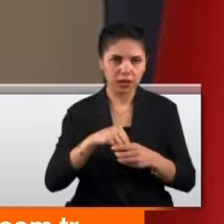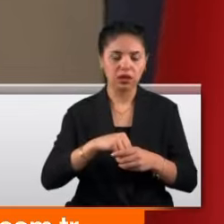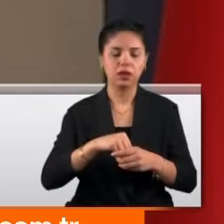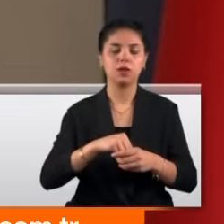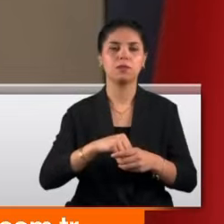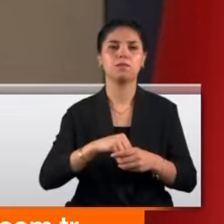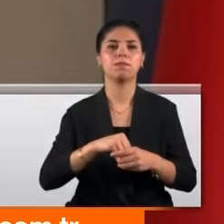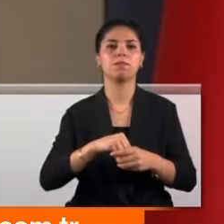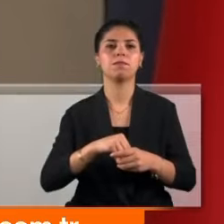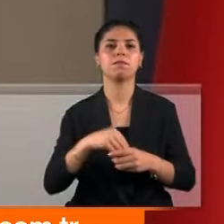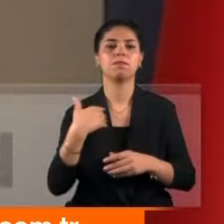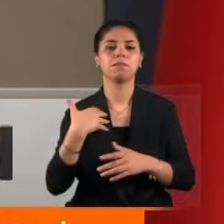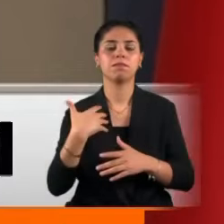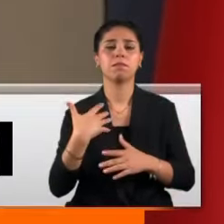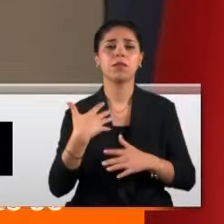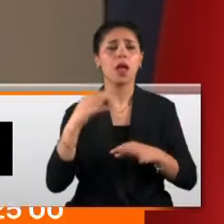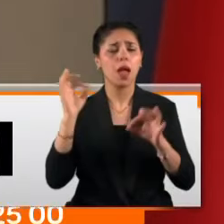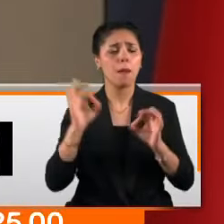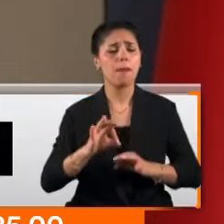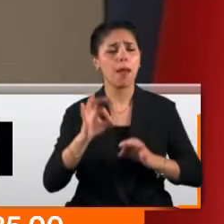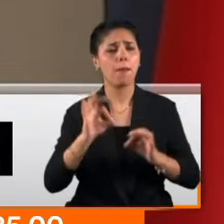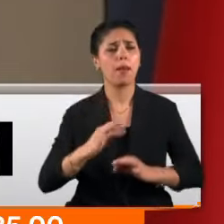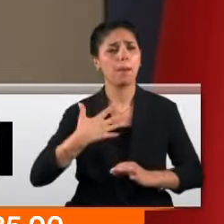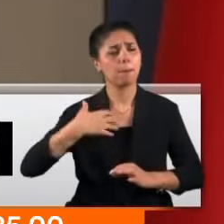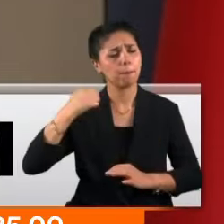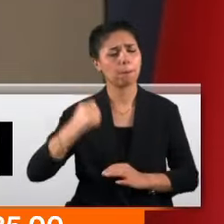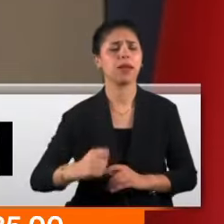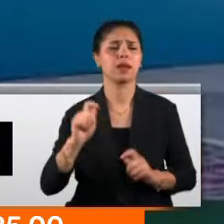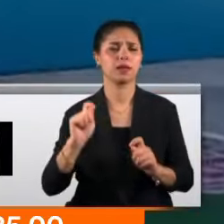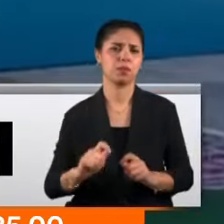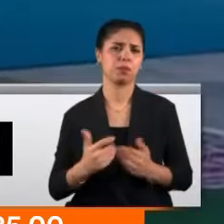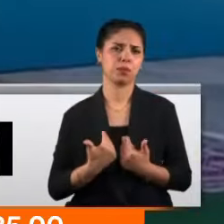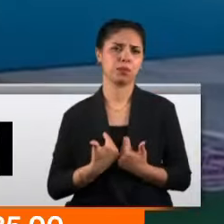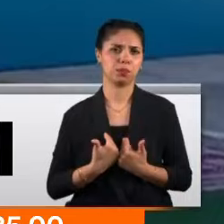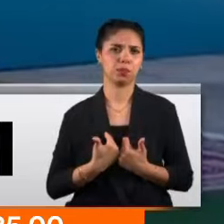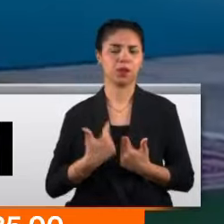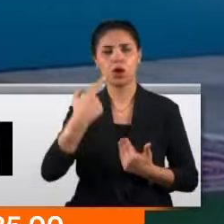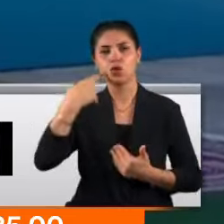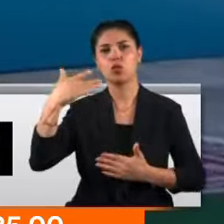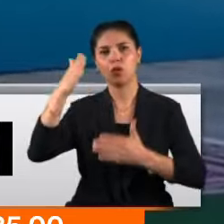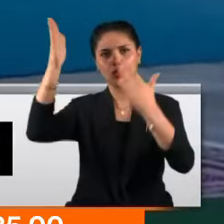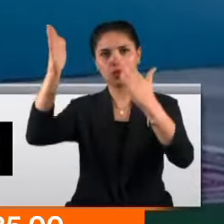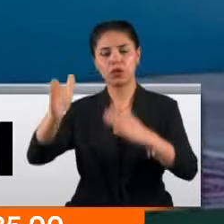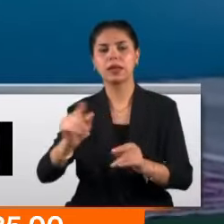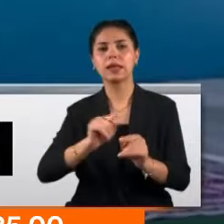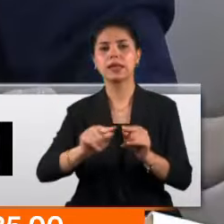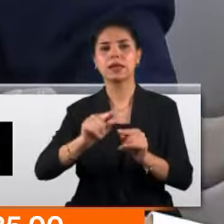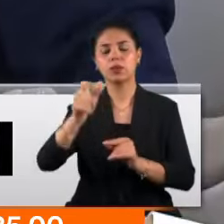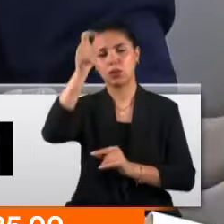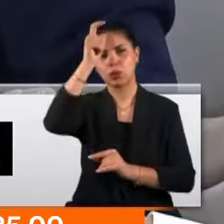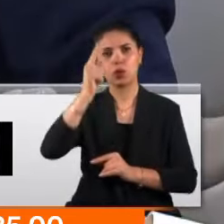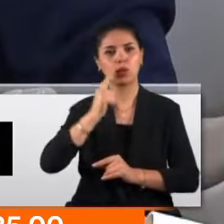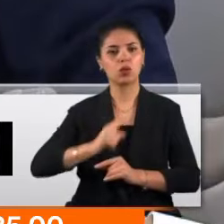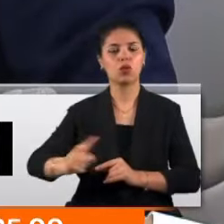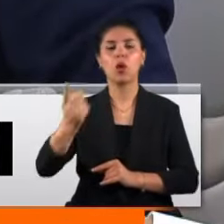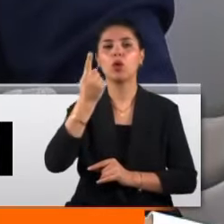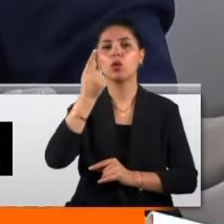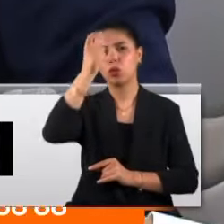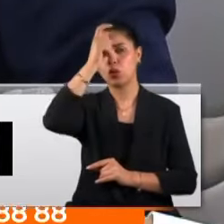elimizi başından itibaren taşın altına koyduk. Cumhurbaşkanı Kuzey Kıbrıs Türk Cumhuriyeti'nin Türk